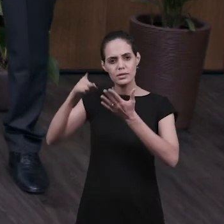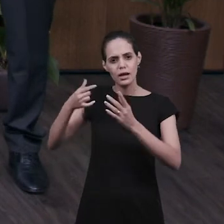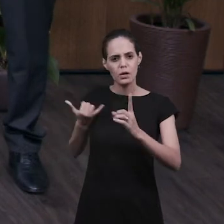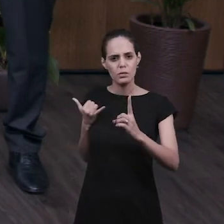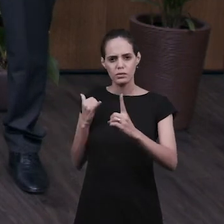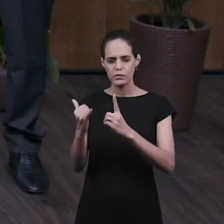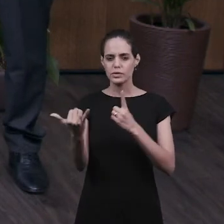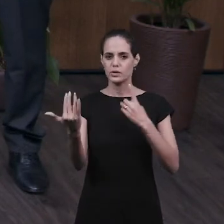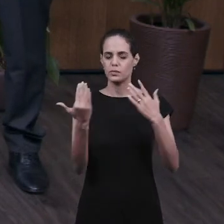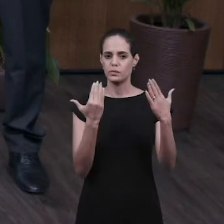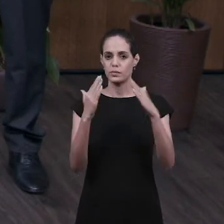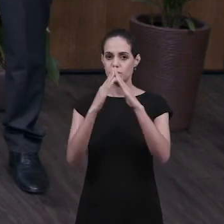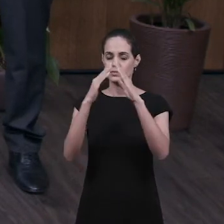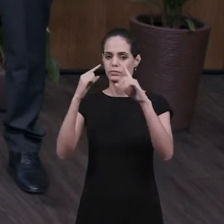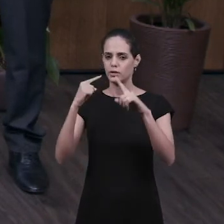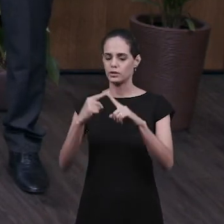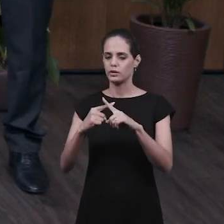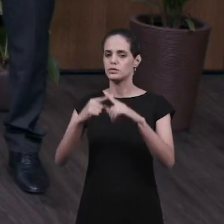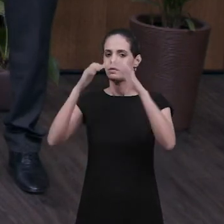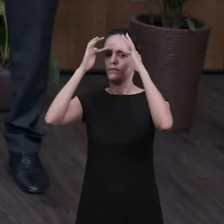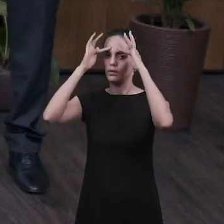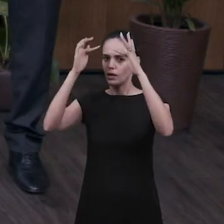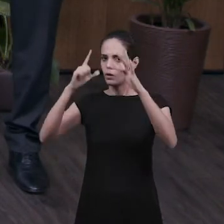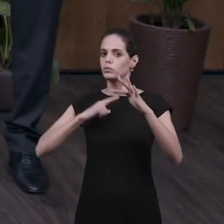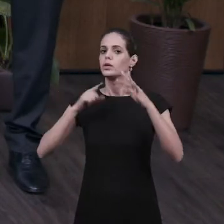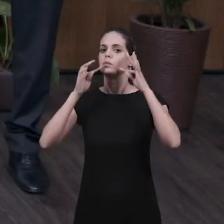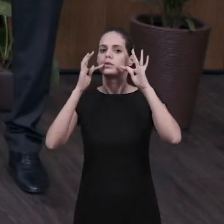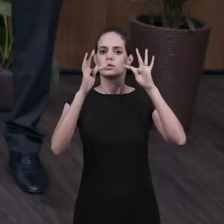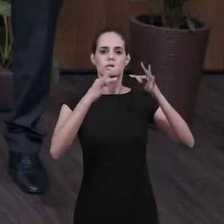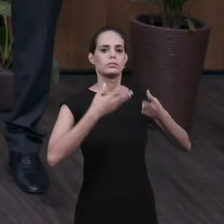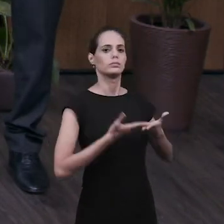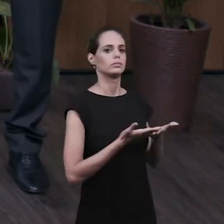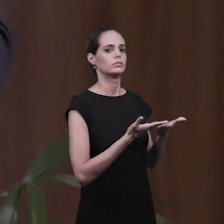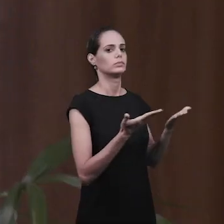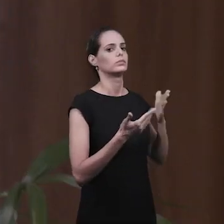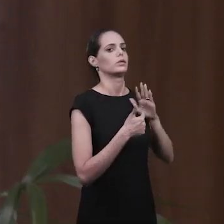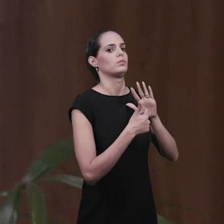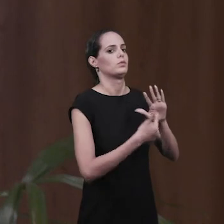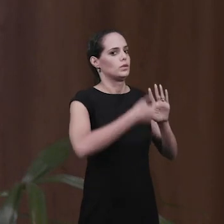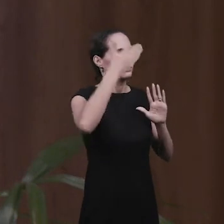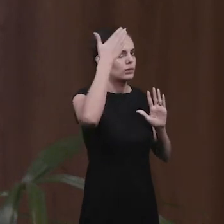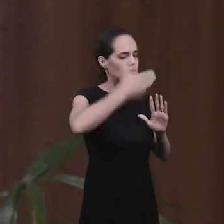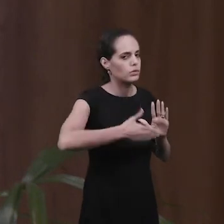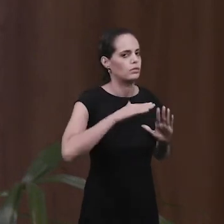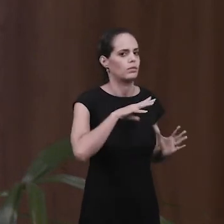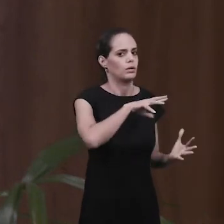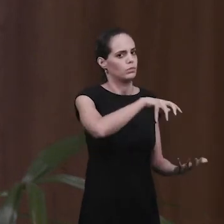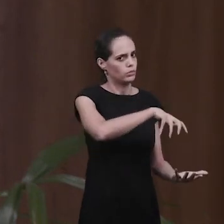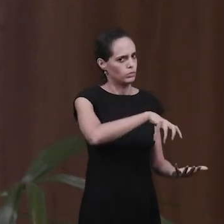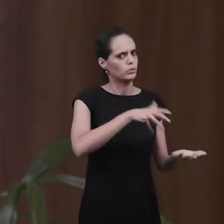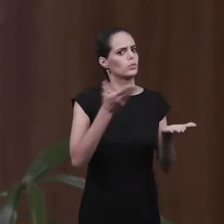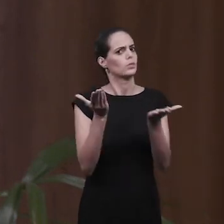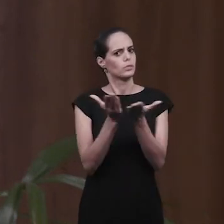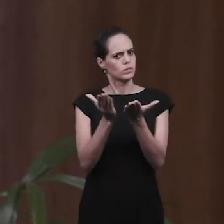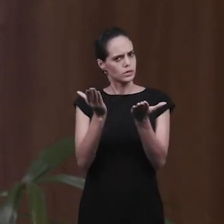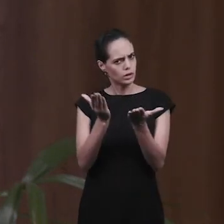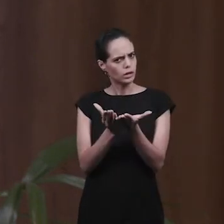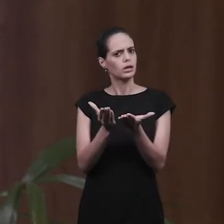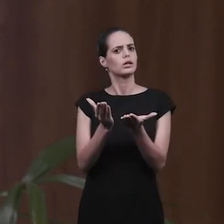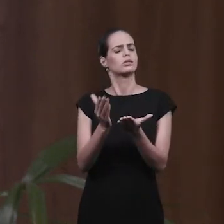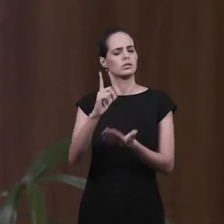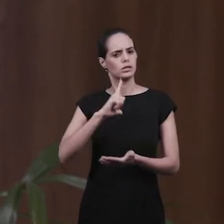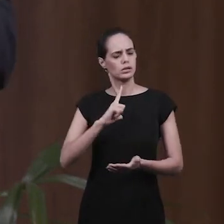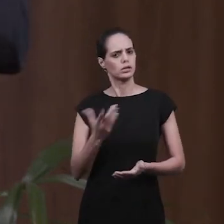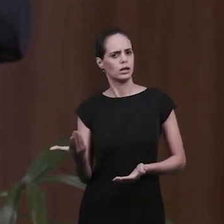Comme c'était une prophétie que l'Église fidèle, elle a un témoignage à donner au monde. Les chrétiens,